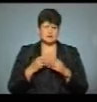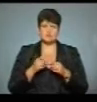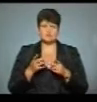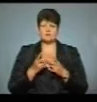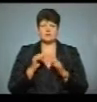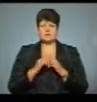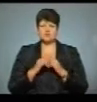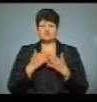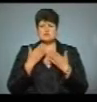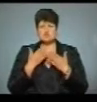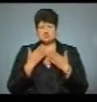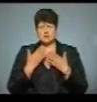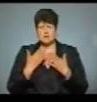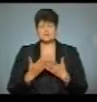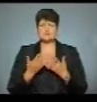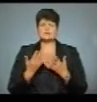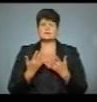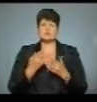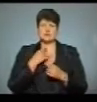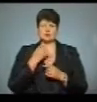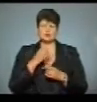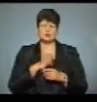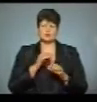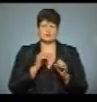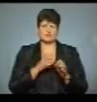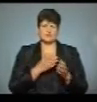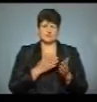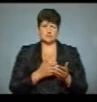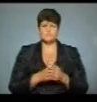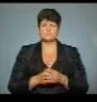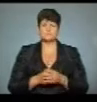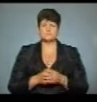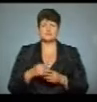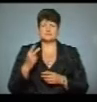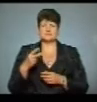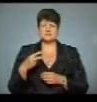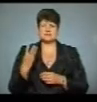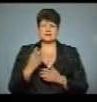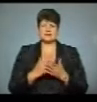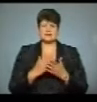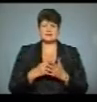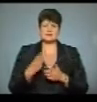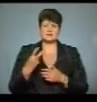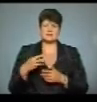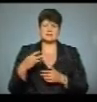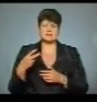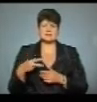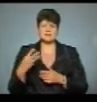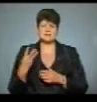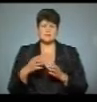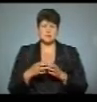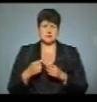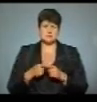кожного зачитати і скільки голосів за них було віддано. 23 кандидати, 23 партії – це досить багато.